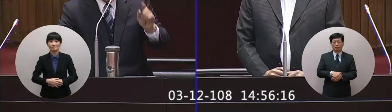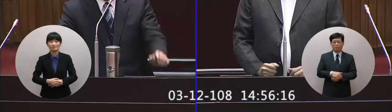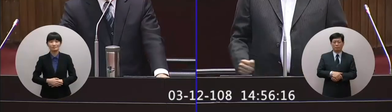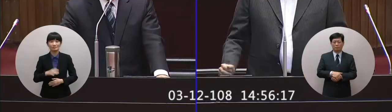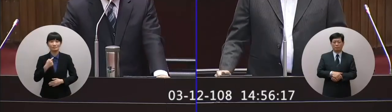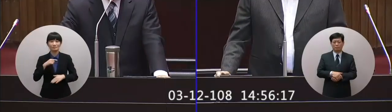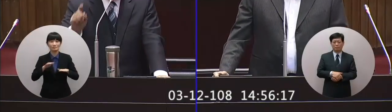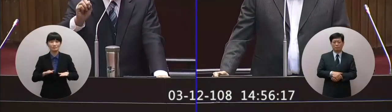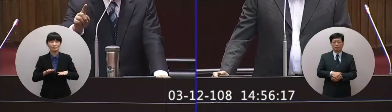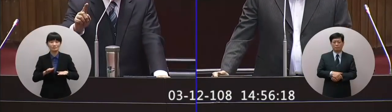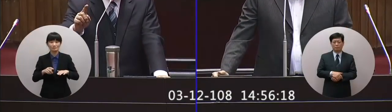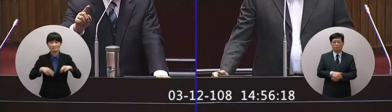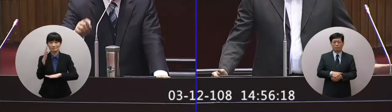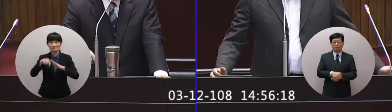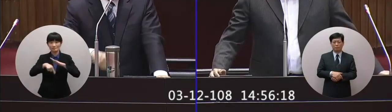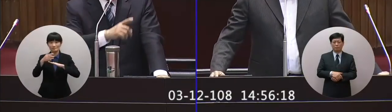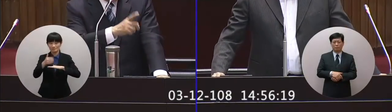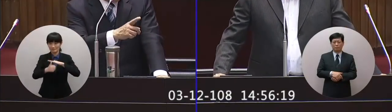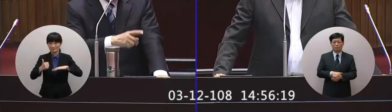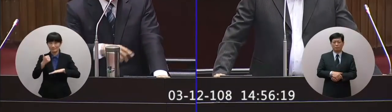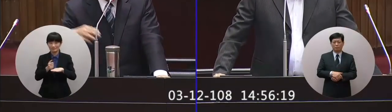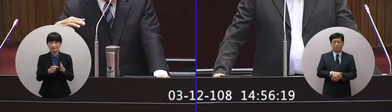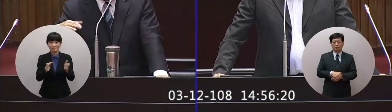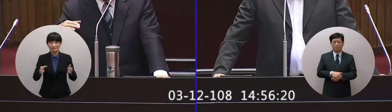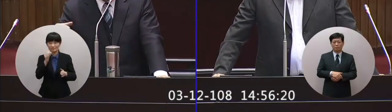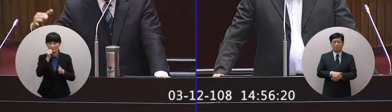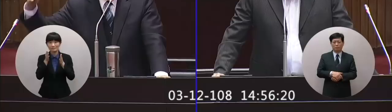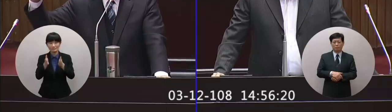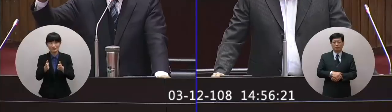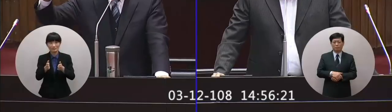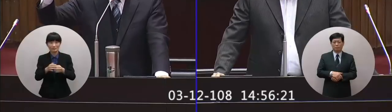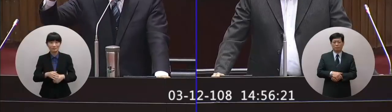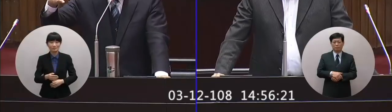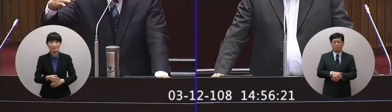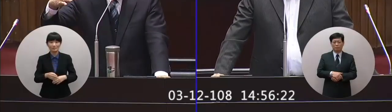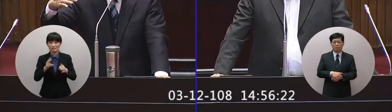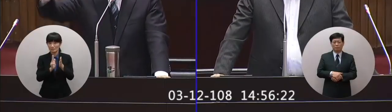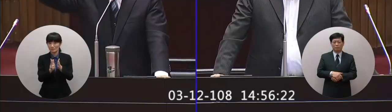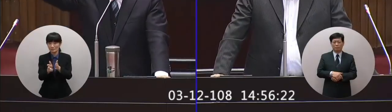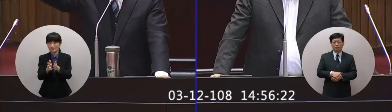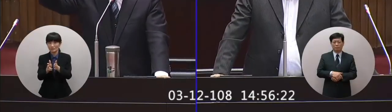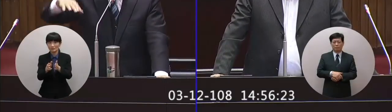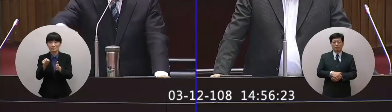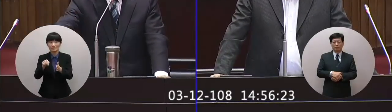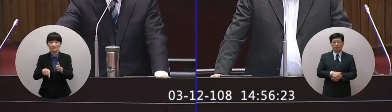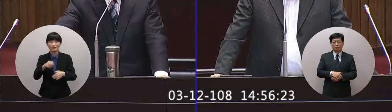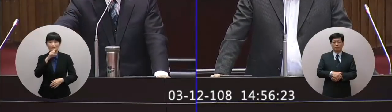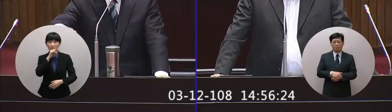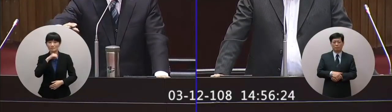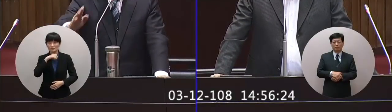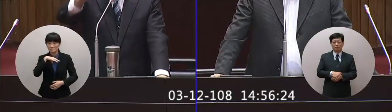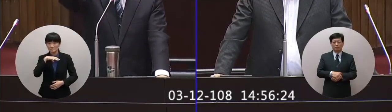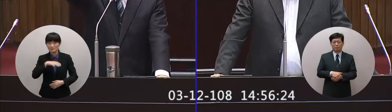前回做行政院长的时，我特别对当时铁路伫屏东，伊是一站平